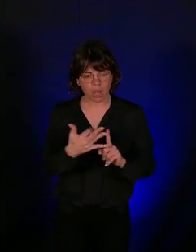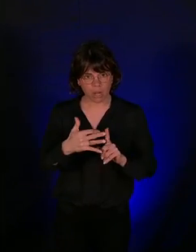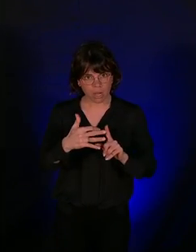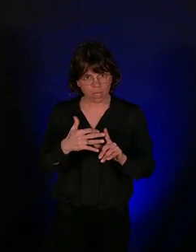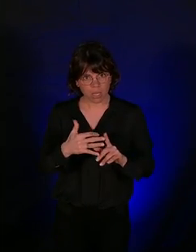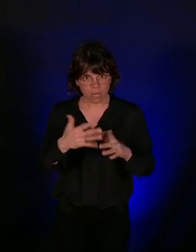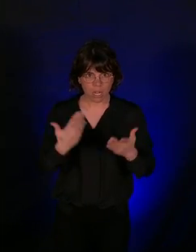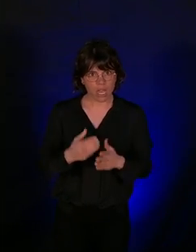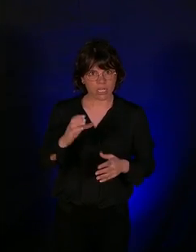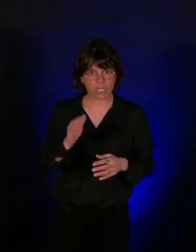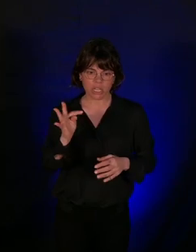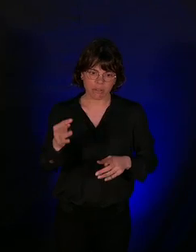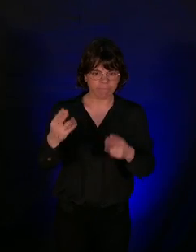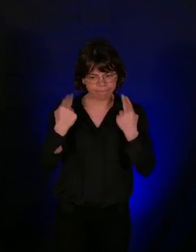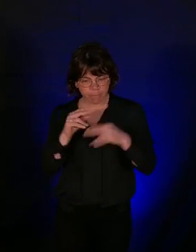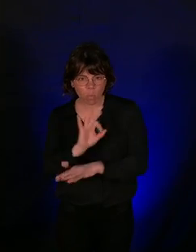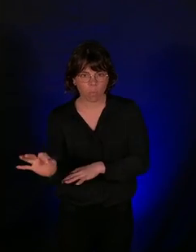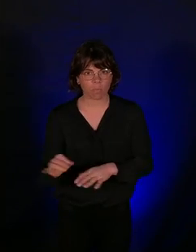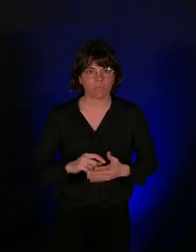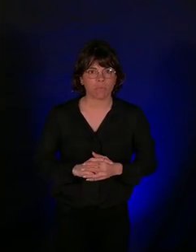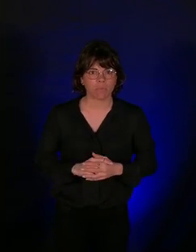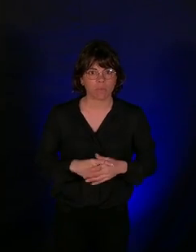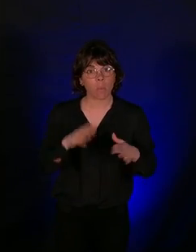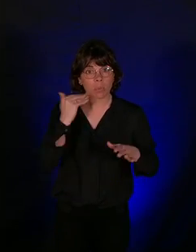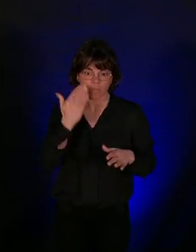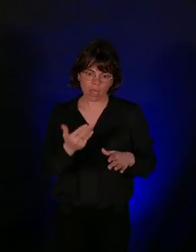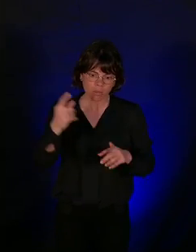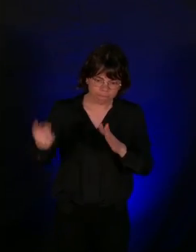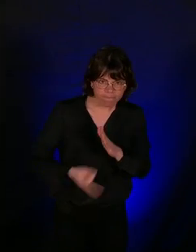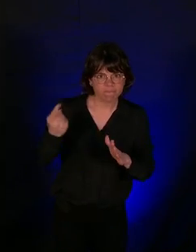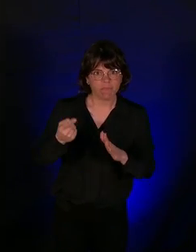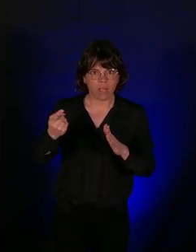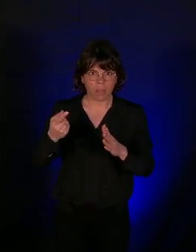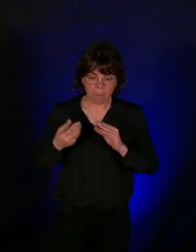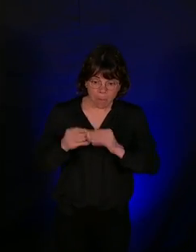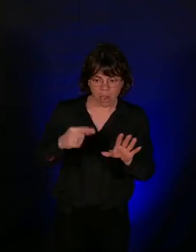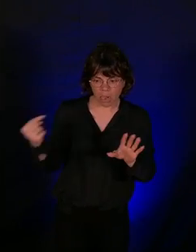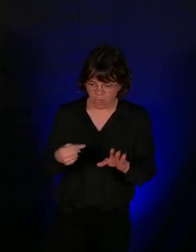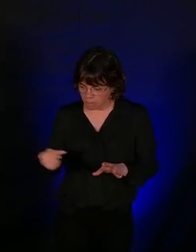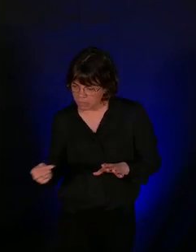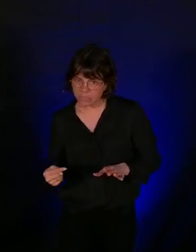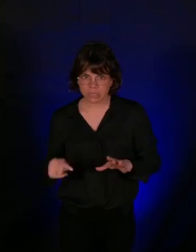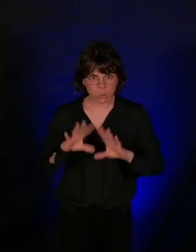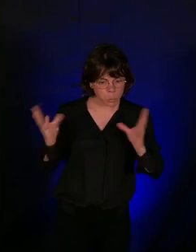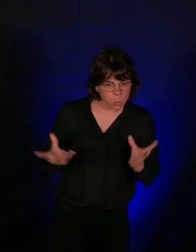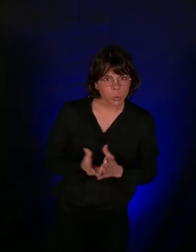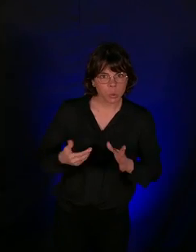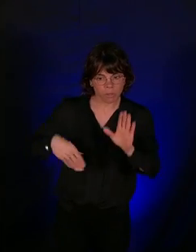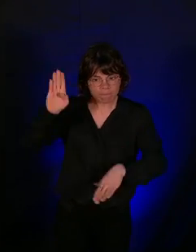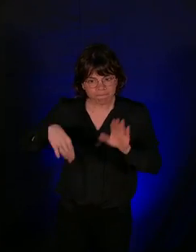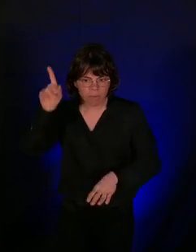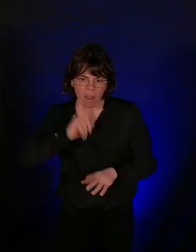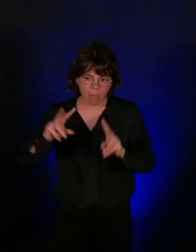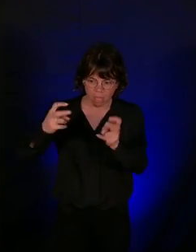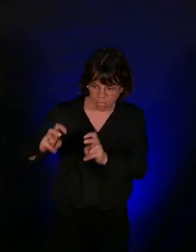la Cgt n'a pas fléchi et c'est bien pour ne pas Rev un déficit de mise à disposition de candidature féminine qui